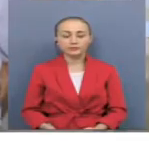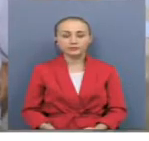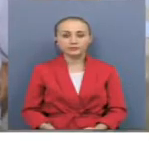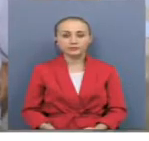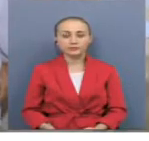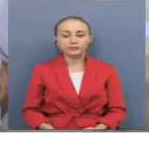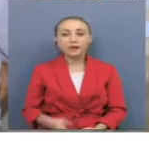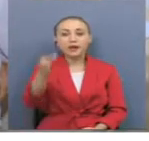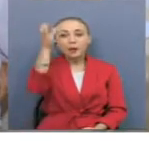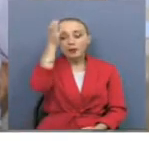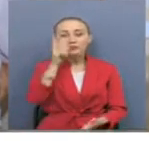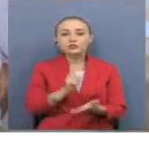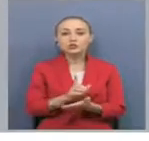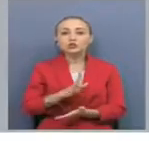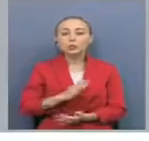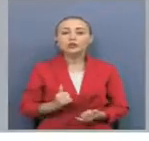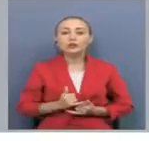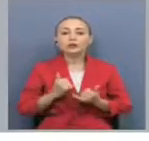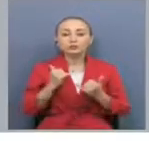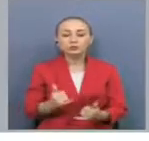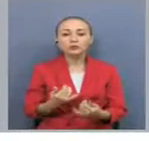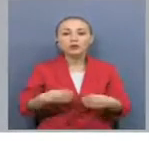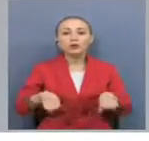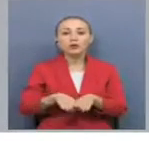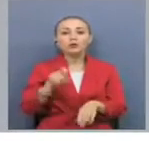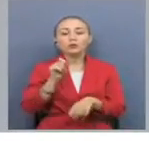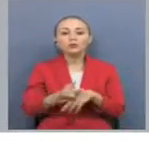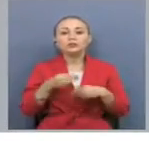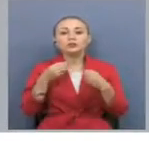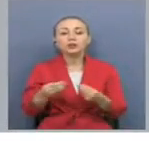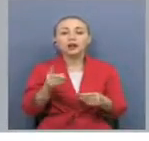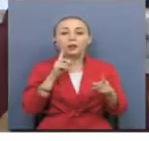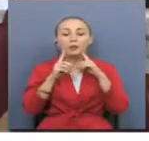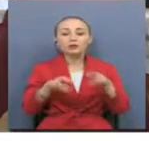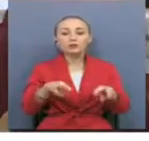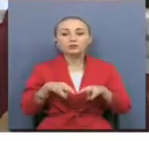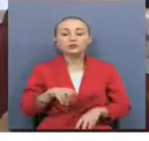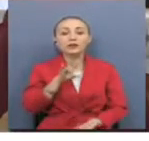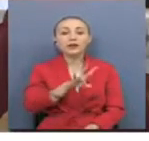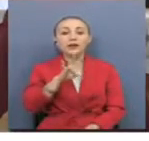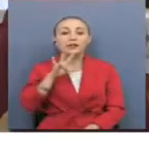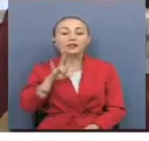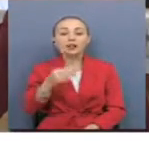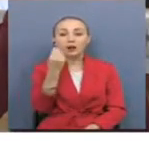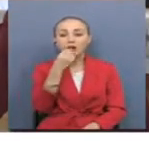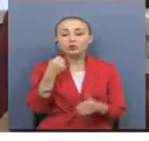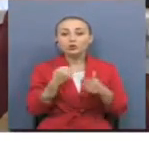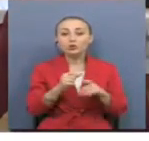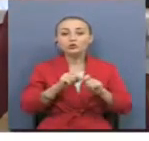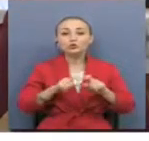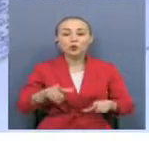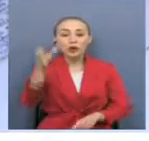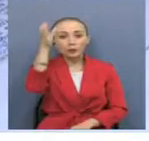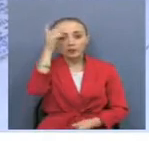Елбасы Нұрсұлтан Назарбаев білім қолжетімді болуы тиіс деп тапсырма берді. Мектепке дейінгі білім жүйесін қайта қарауды тапсырды. Орта және жоғары